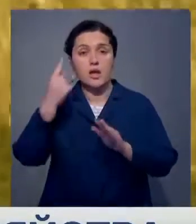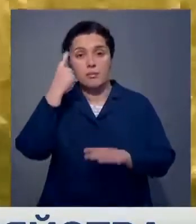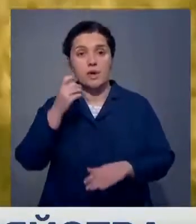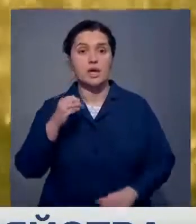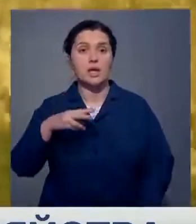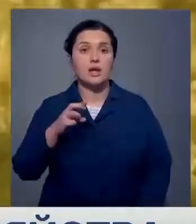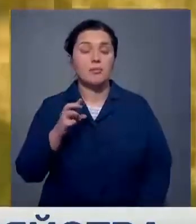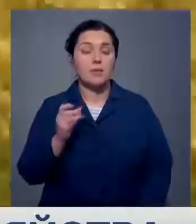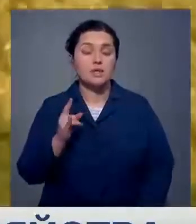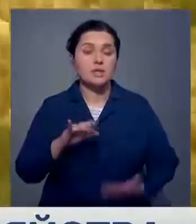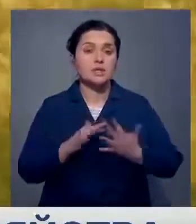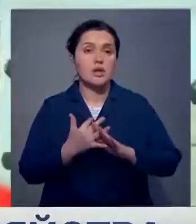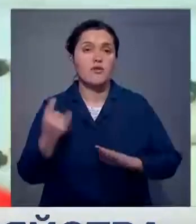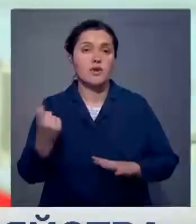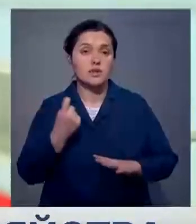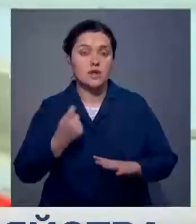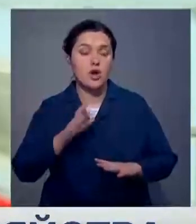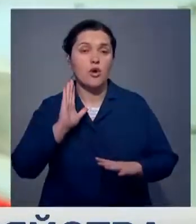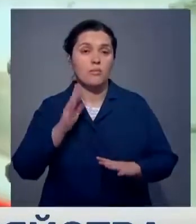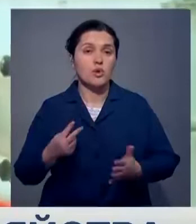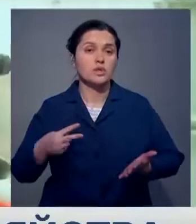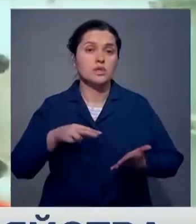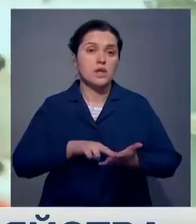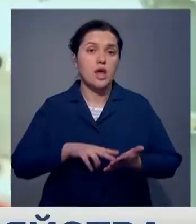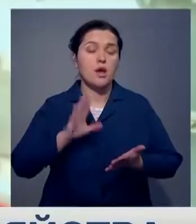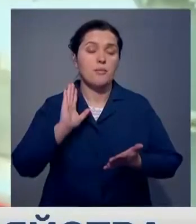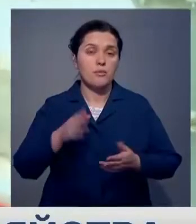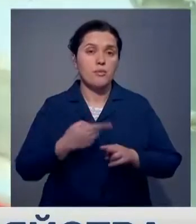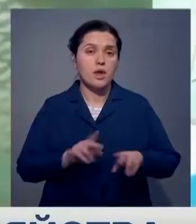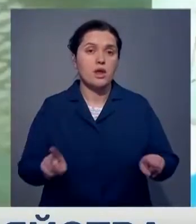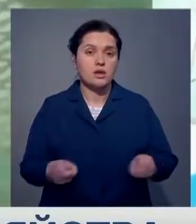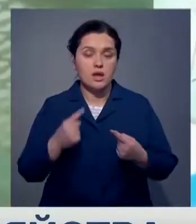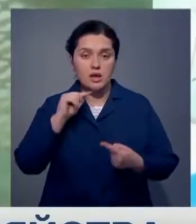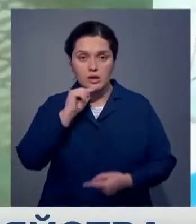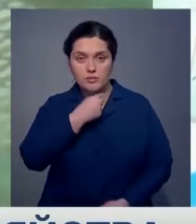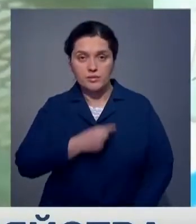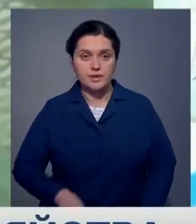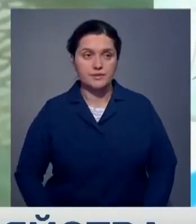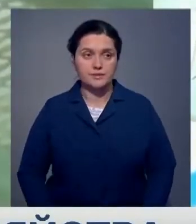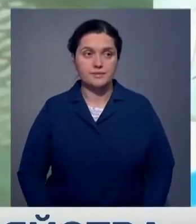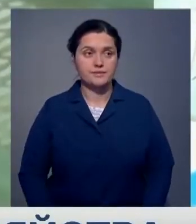Елбасы, сельское хозяйство обещает стать основным драйвером экономики региона.